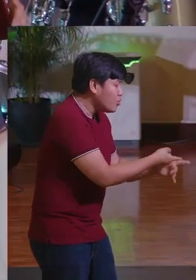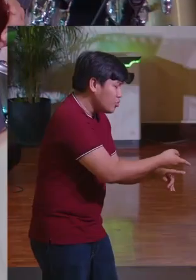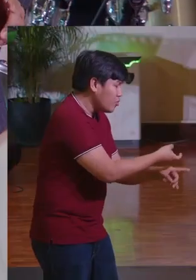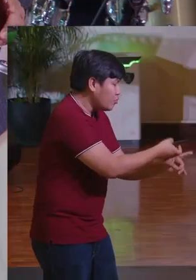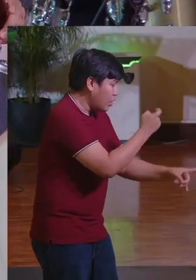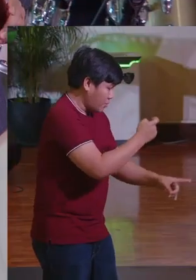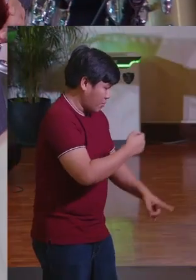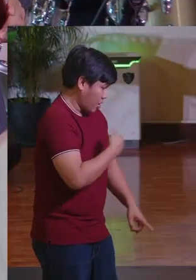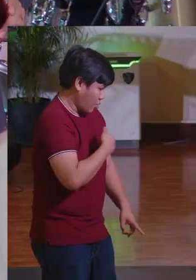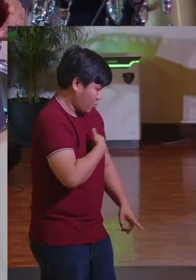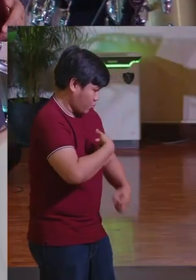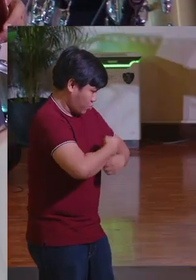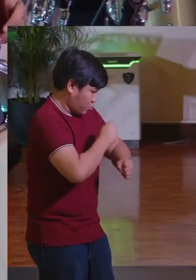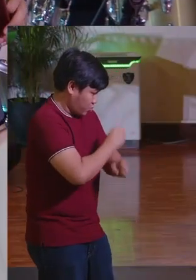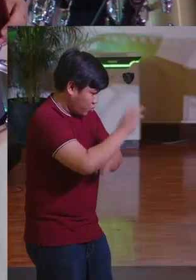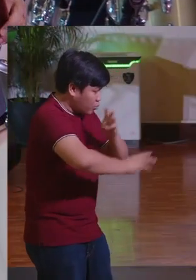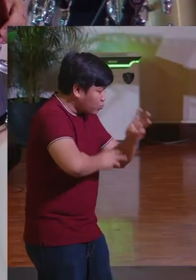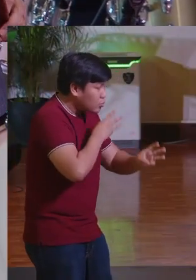the world?